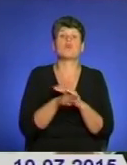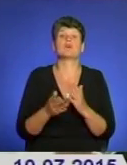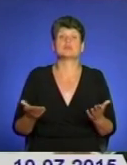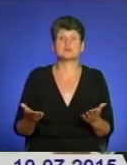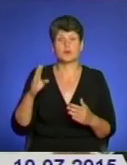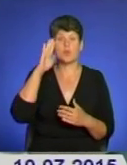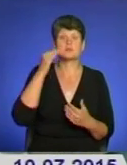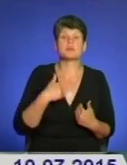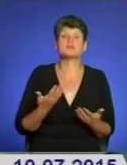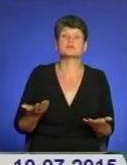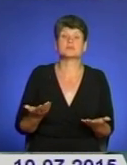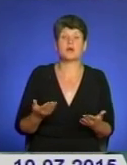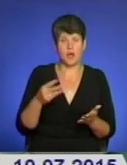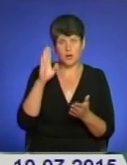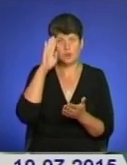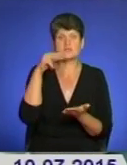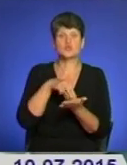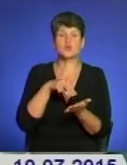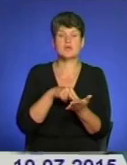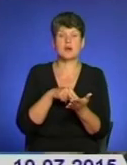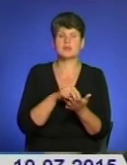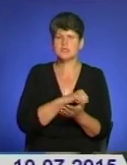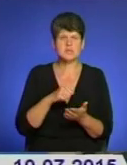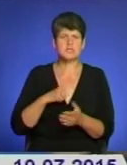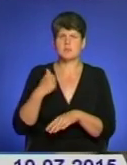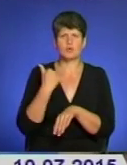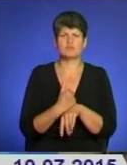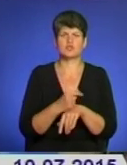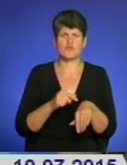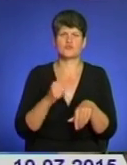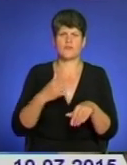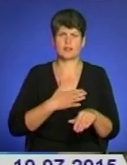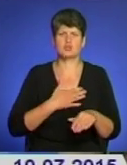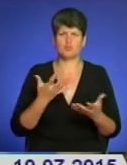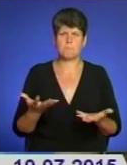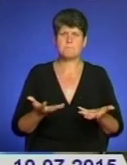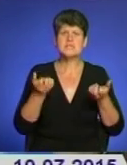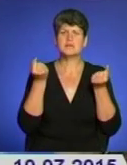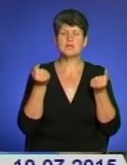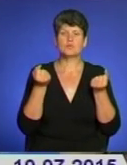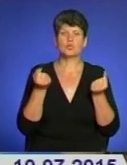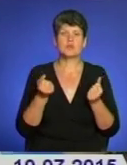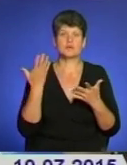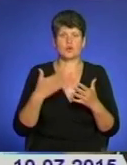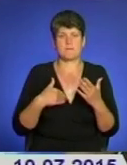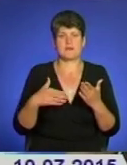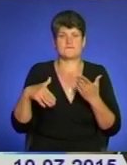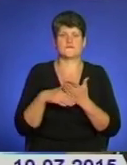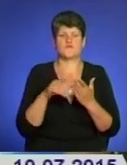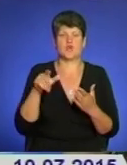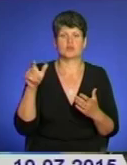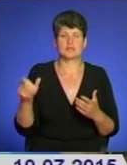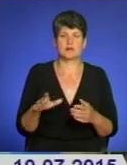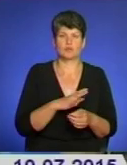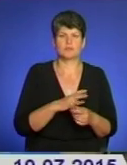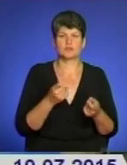ті хлопці наші. Але хлопці стоять, не падають духом. Саме головне, що вони відчувають нашу підтримку, розумієте? Кажуть, якщо не волонтери, то